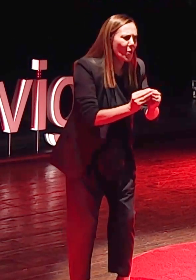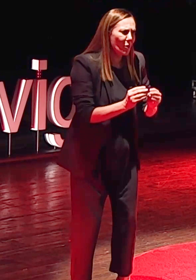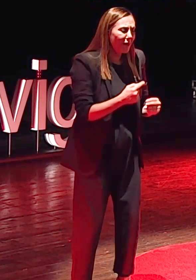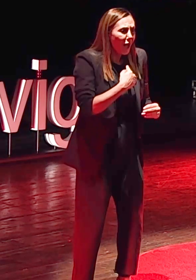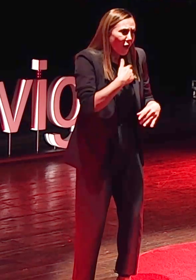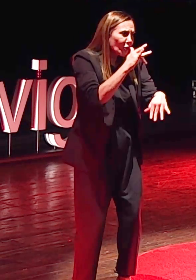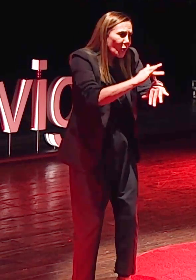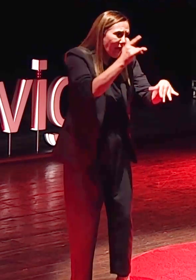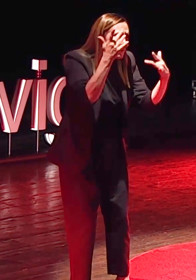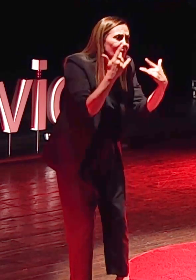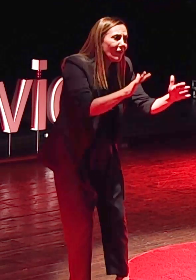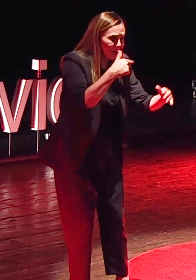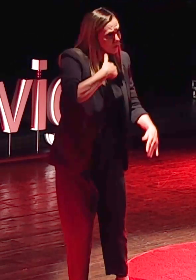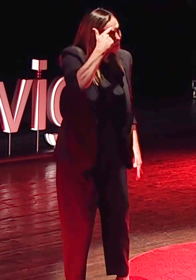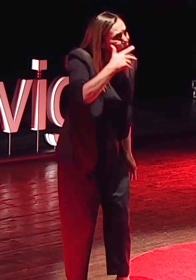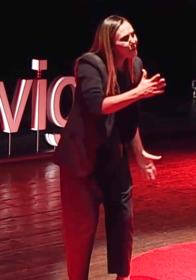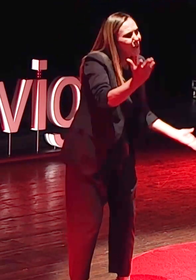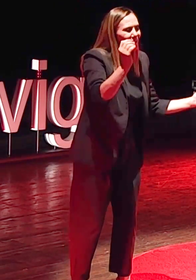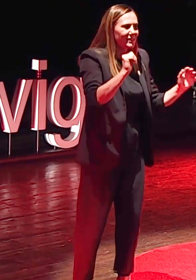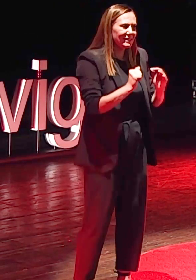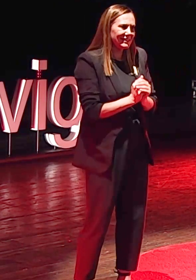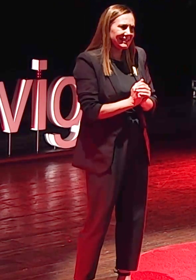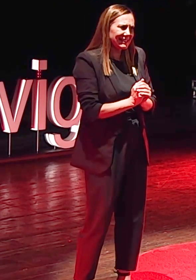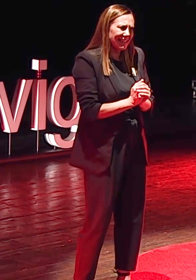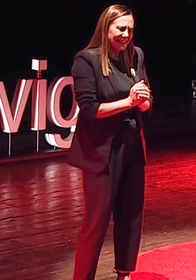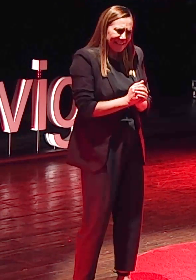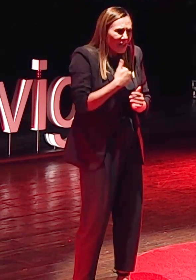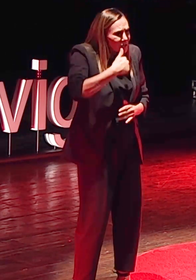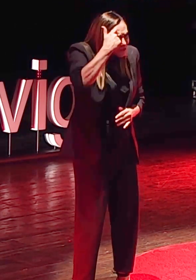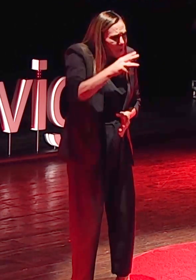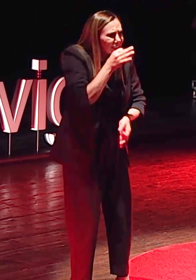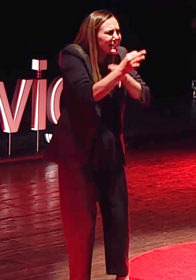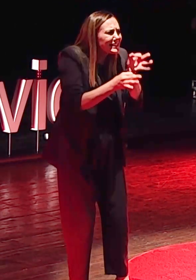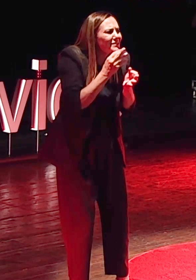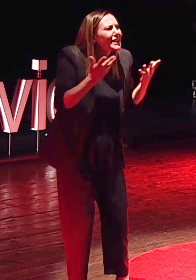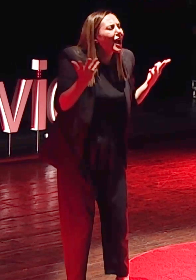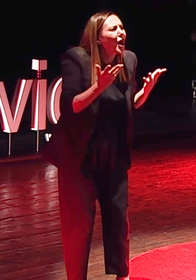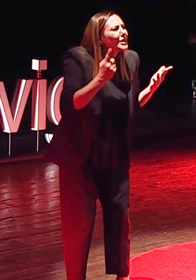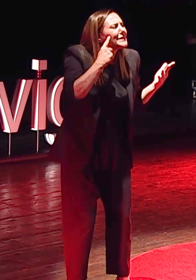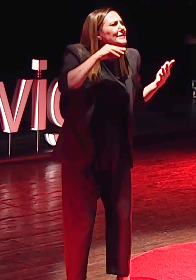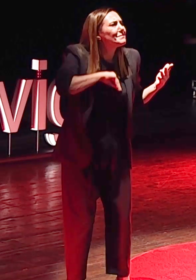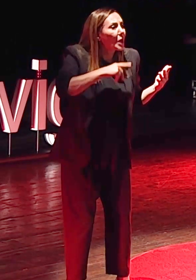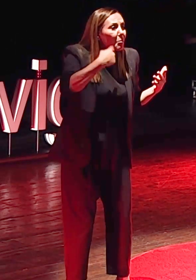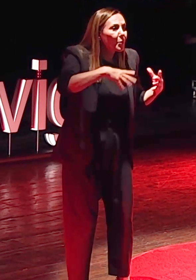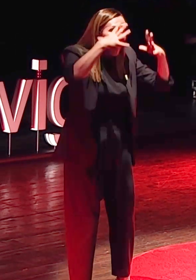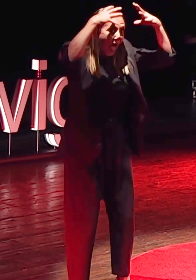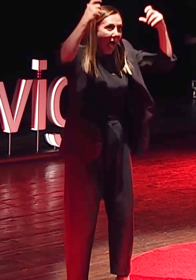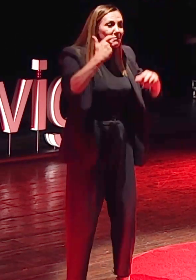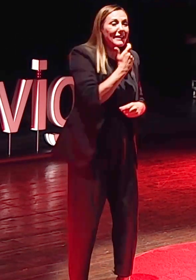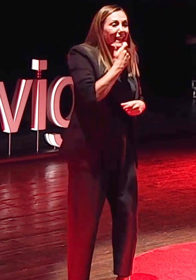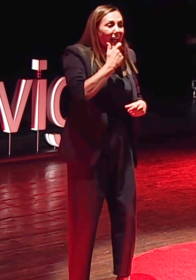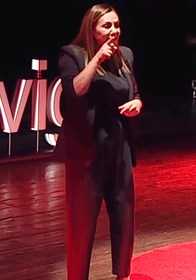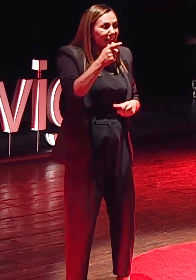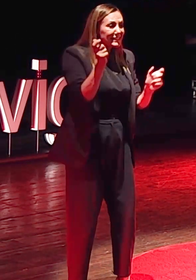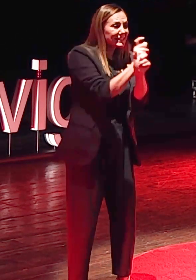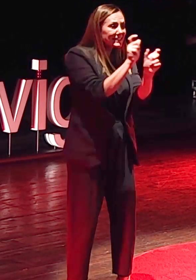vissuto lo so so anche che cosa vuol dire quando ti dicono anche la anche Albert Einstein era dislessico